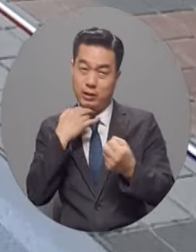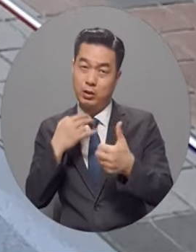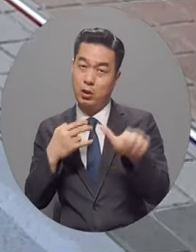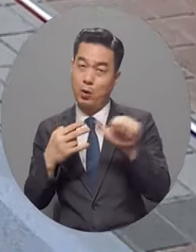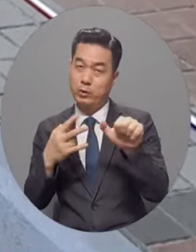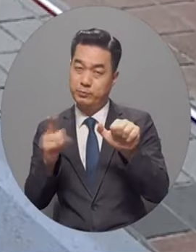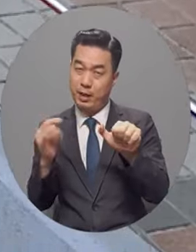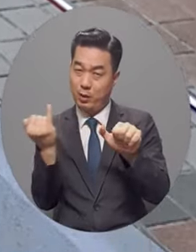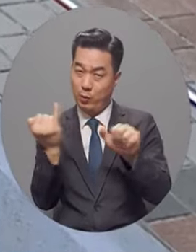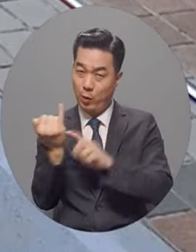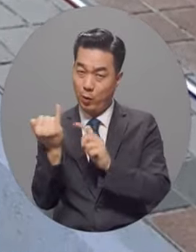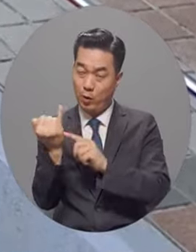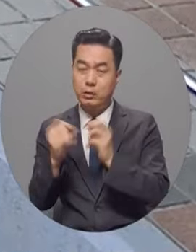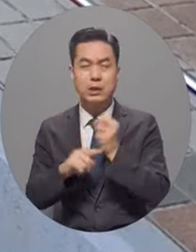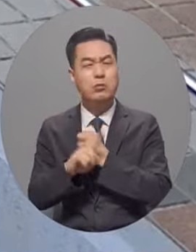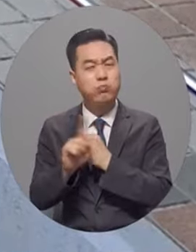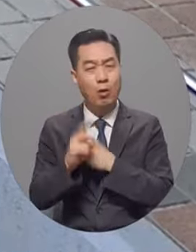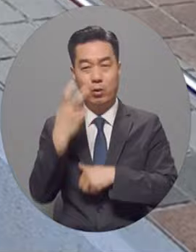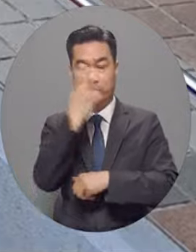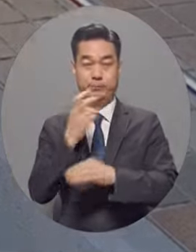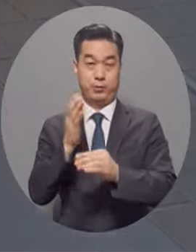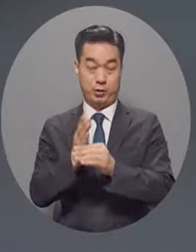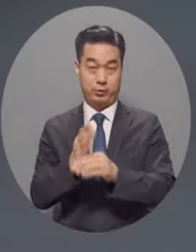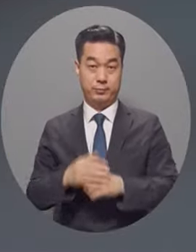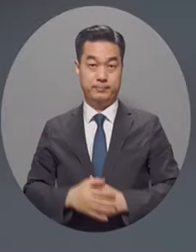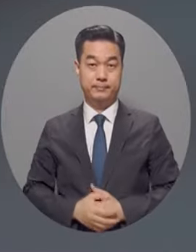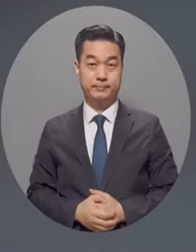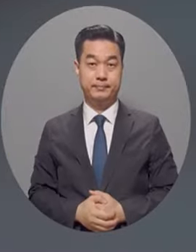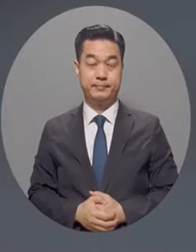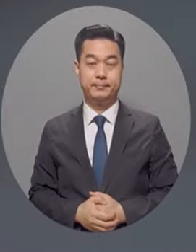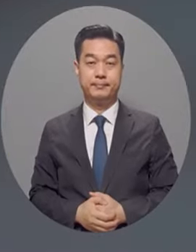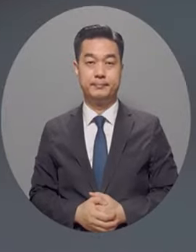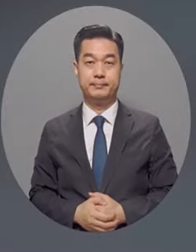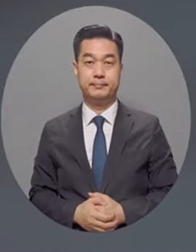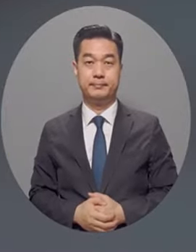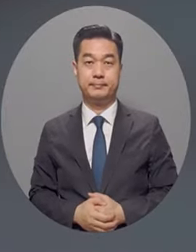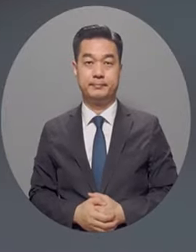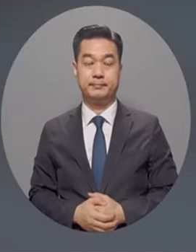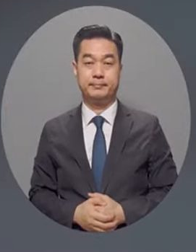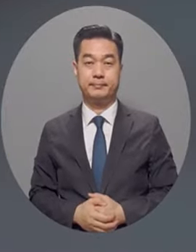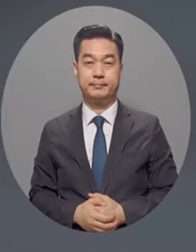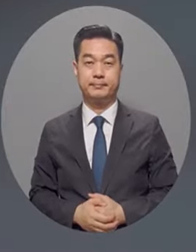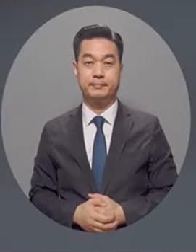입건해 정확한 사고 원인을 조사할 계획입니다 MBC 뉴스 이지은입니다 Ah